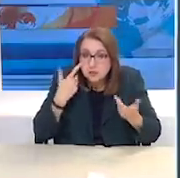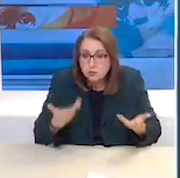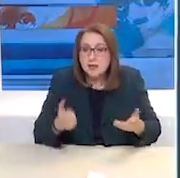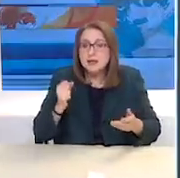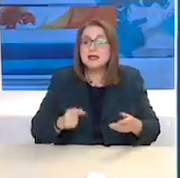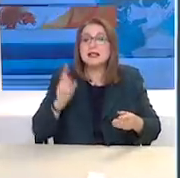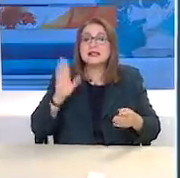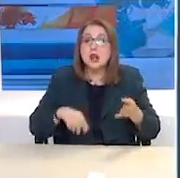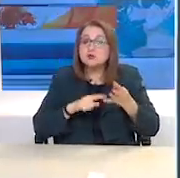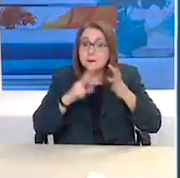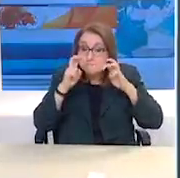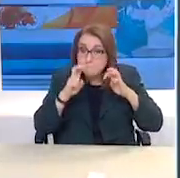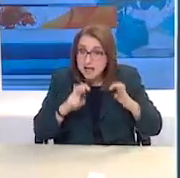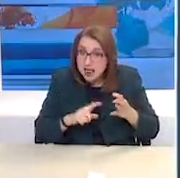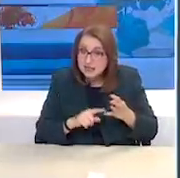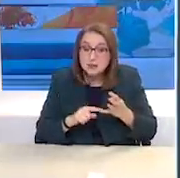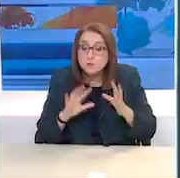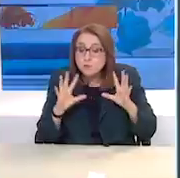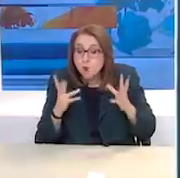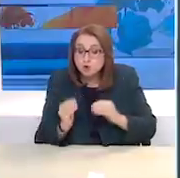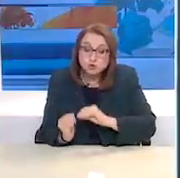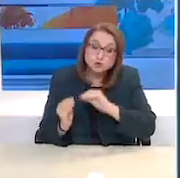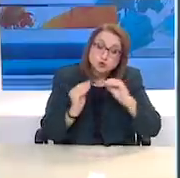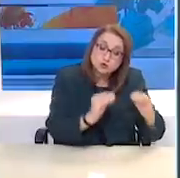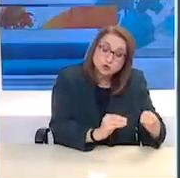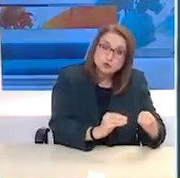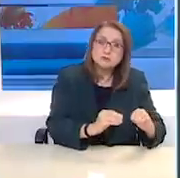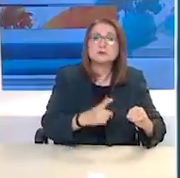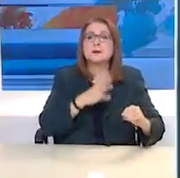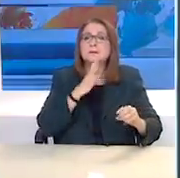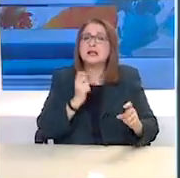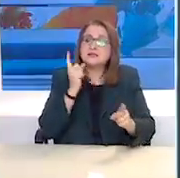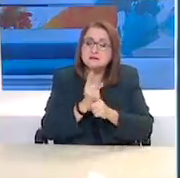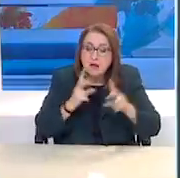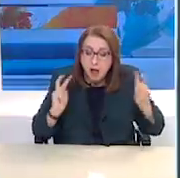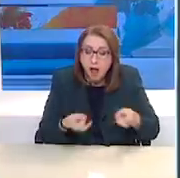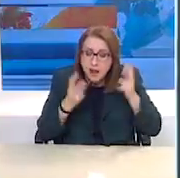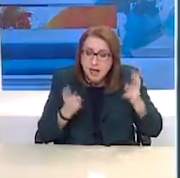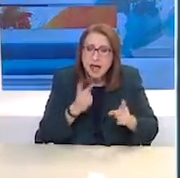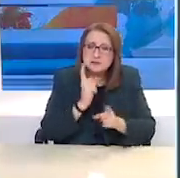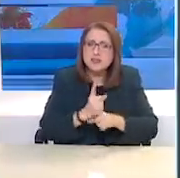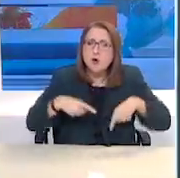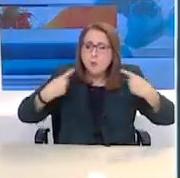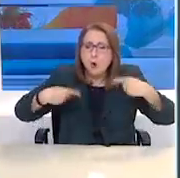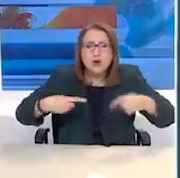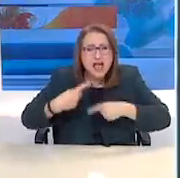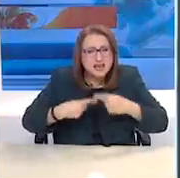της μελέτης στο χώρο της ιατρικής βιοτεχνολογίας, της βιομοριακής διαγνωστικής και επιστήμης των